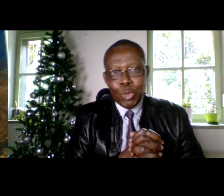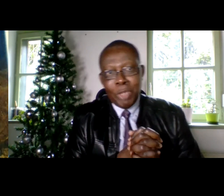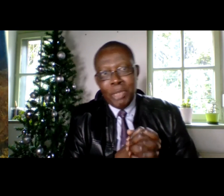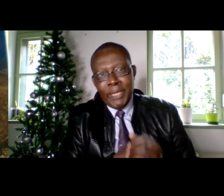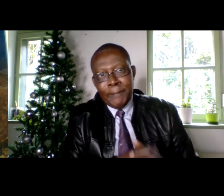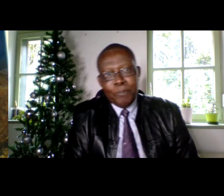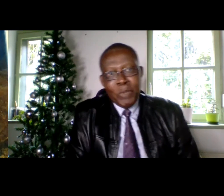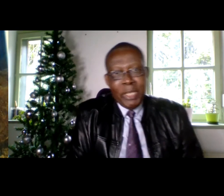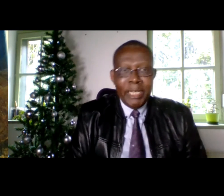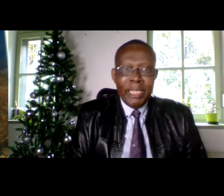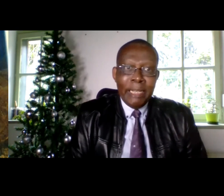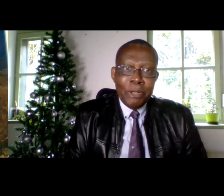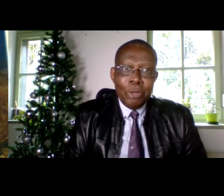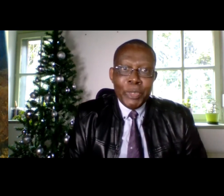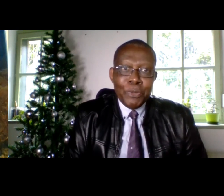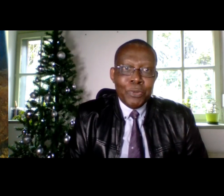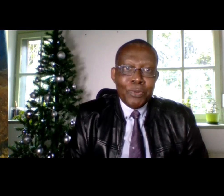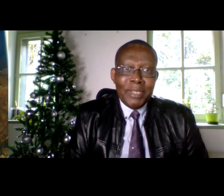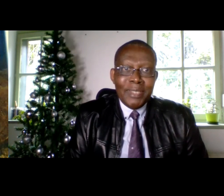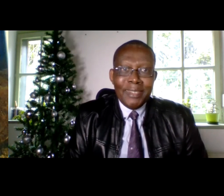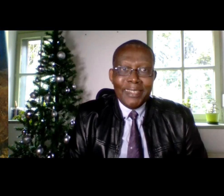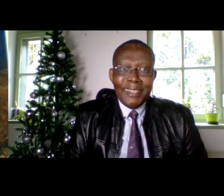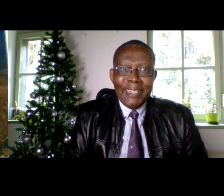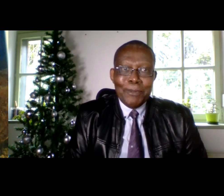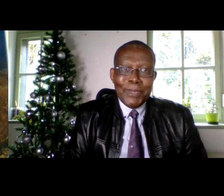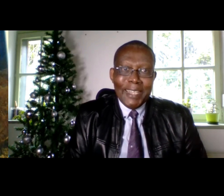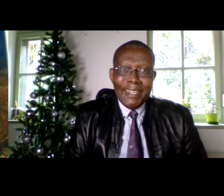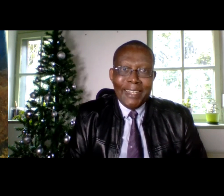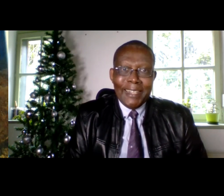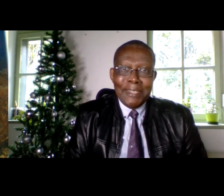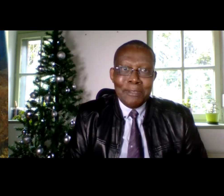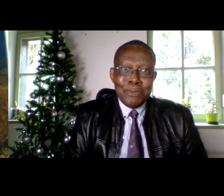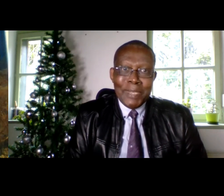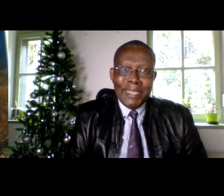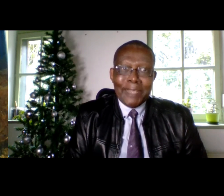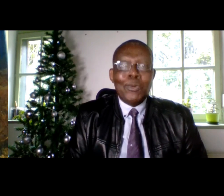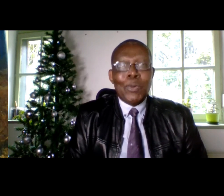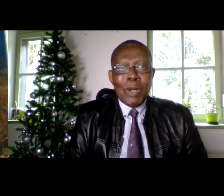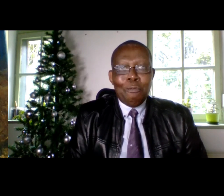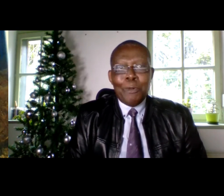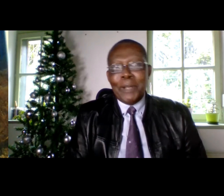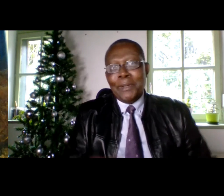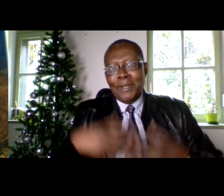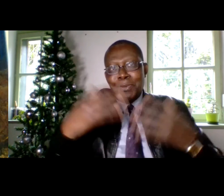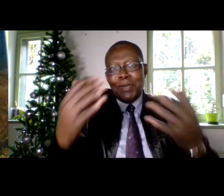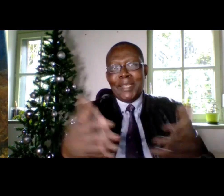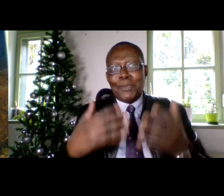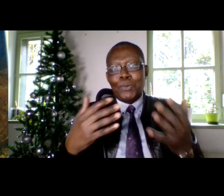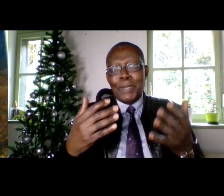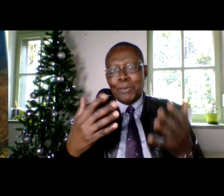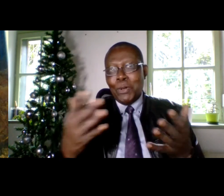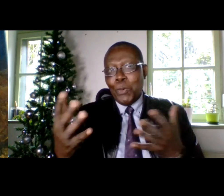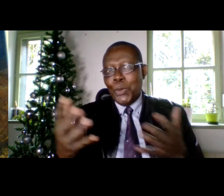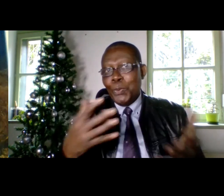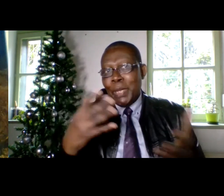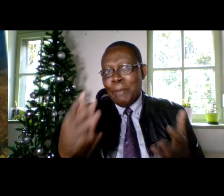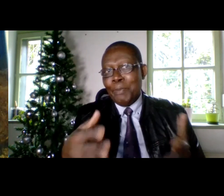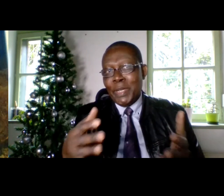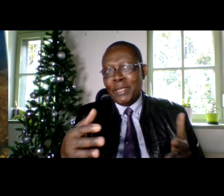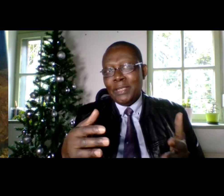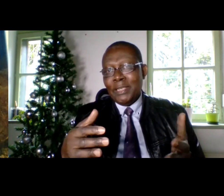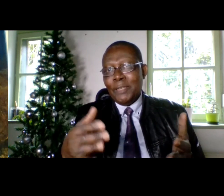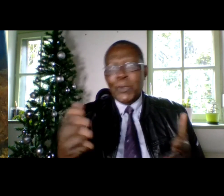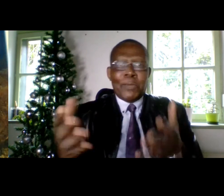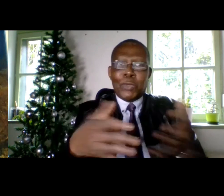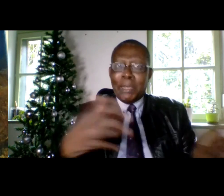ikindi dushimire n'abakomeje cyane naho butaha kandi tuzagenda tugaruka vuba tugenda tugaruka ku bintu bimwe